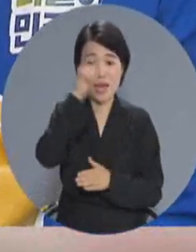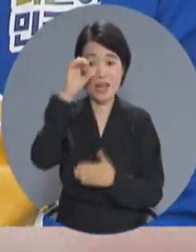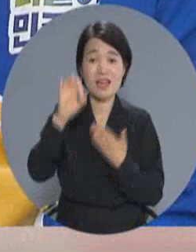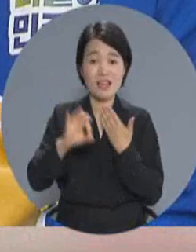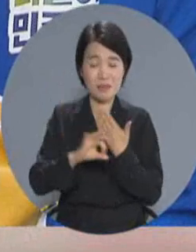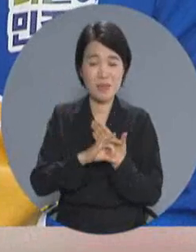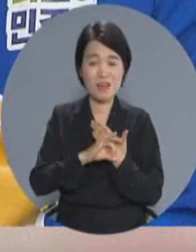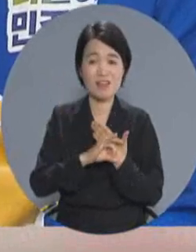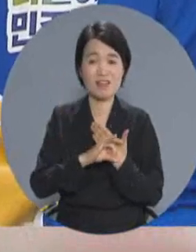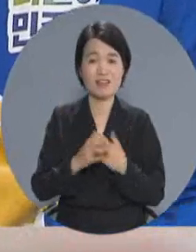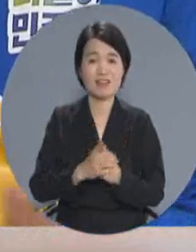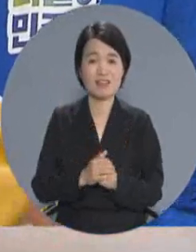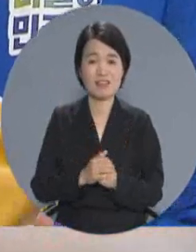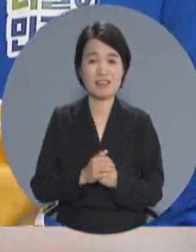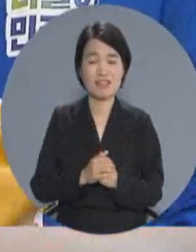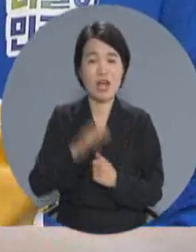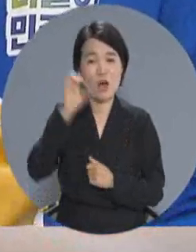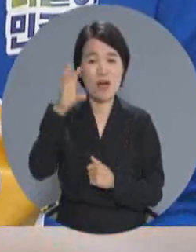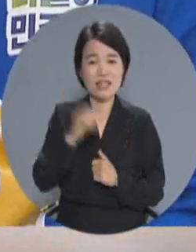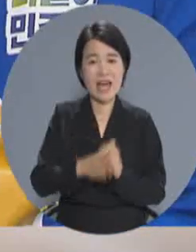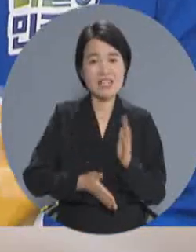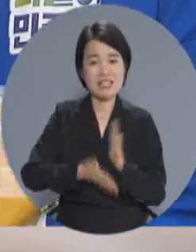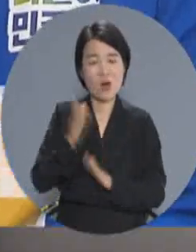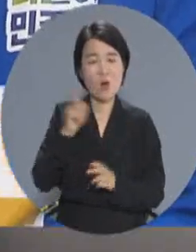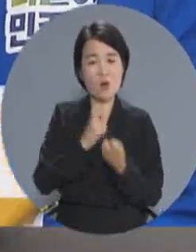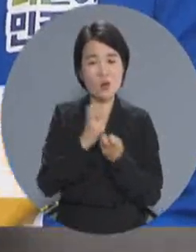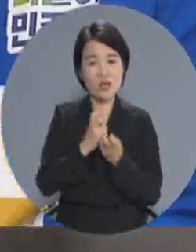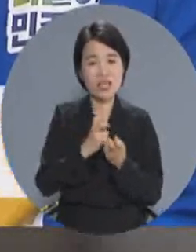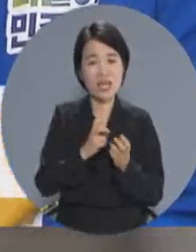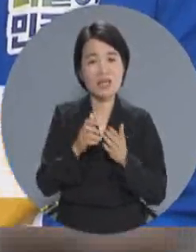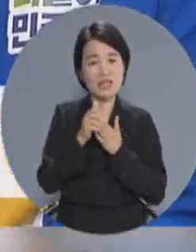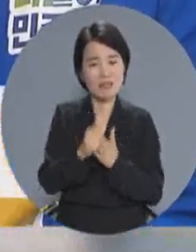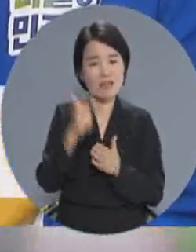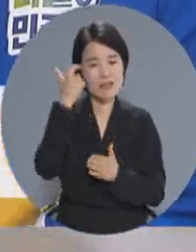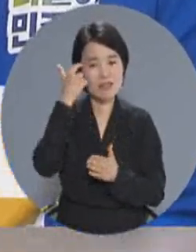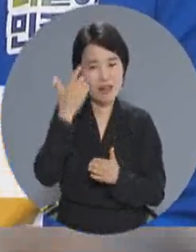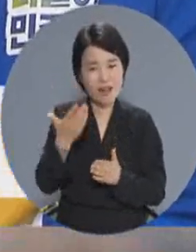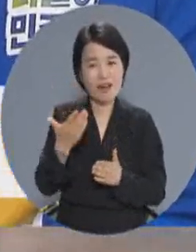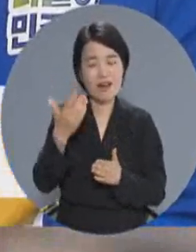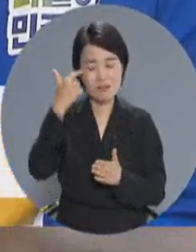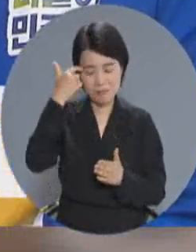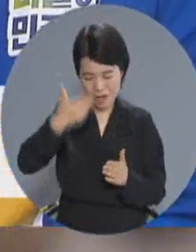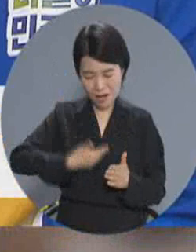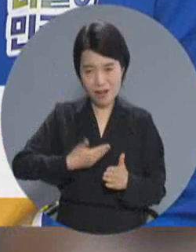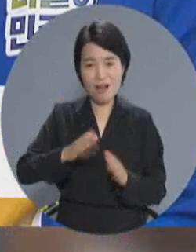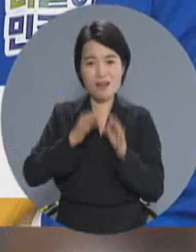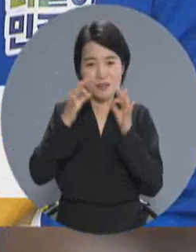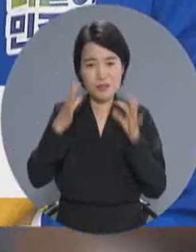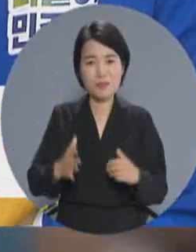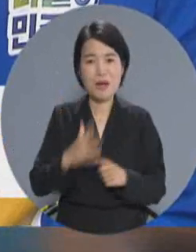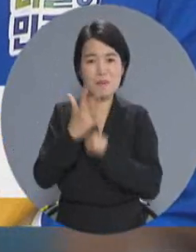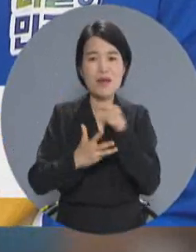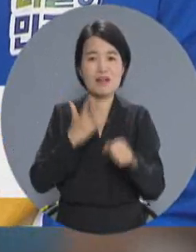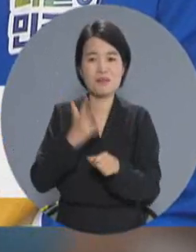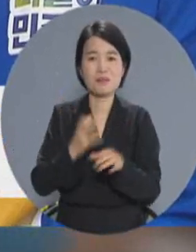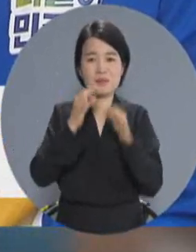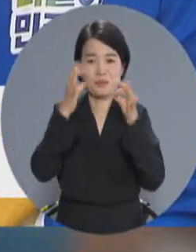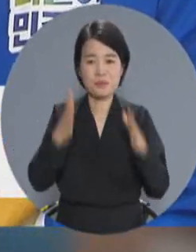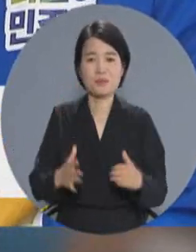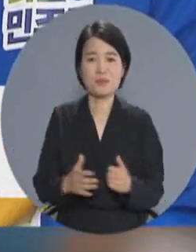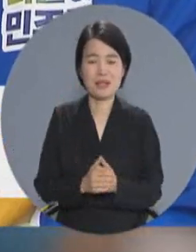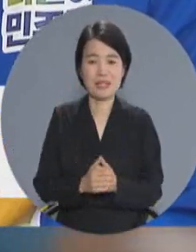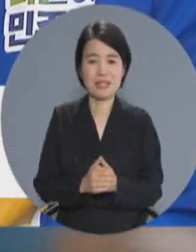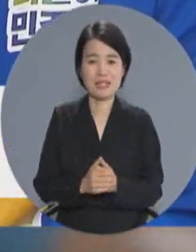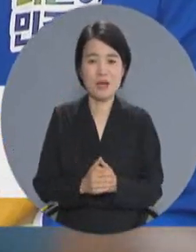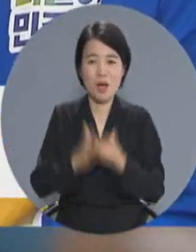됐으면 더 가양 힐 어떻게 그랬을 때는 변 생각이 들 정도로 정말 그동안 8년 동안 보고